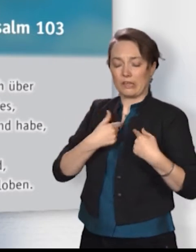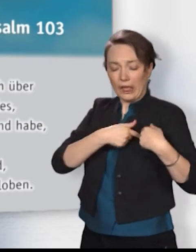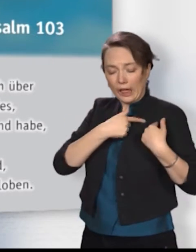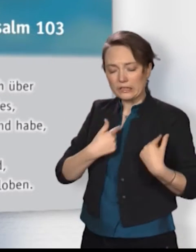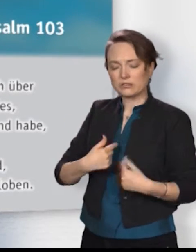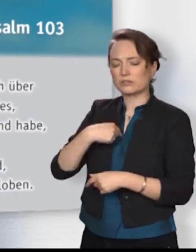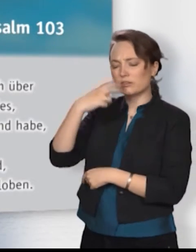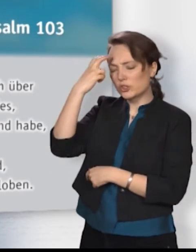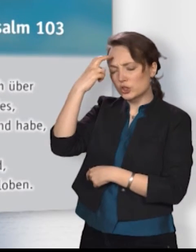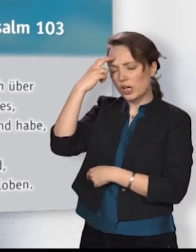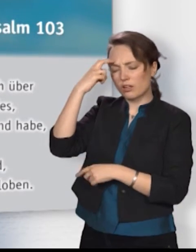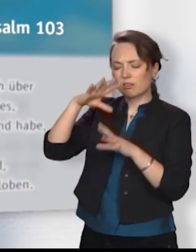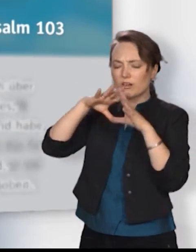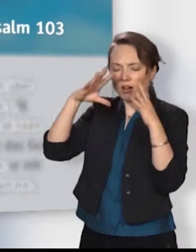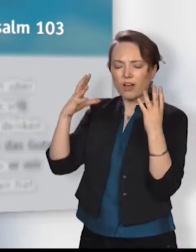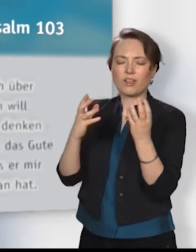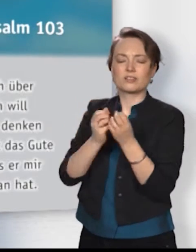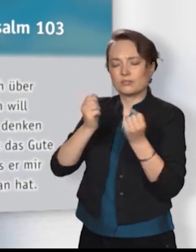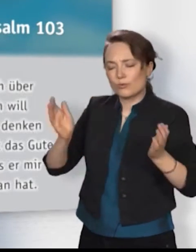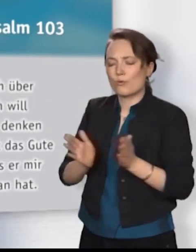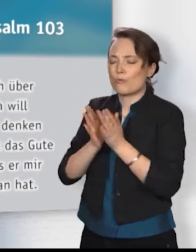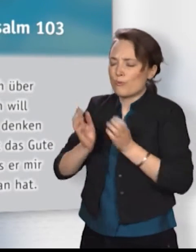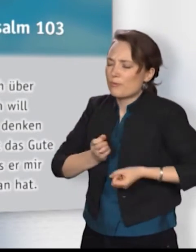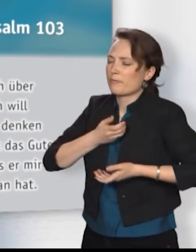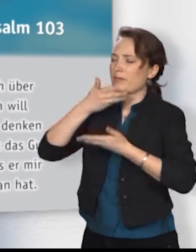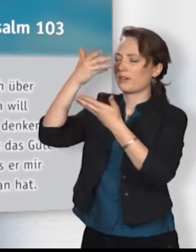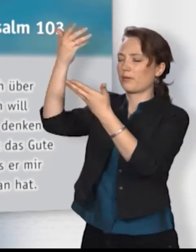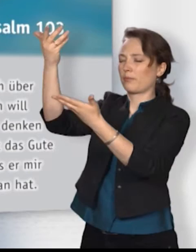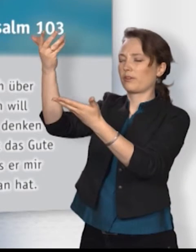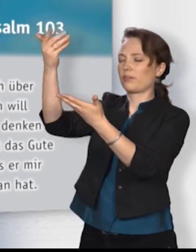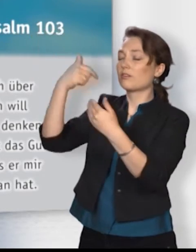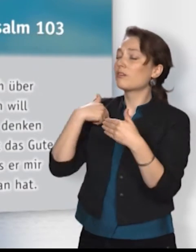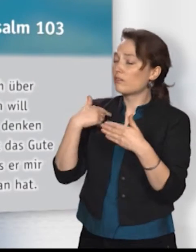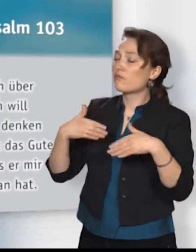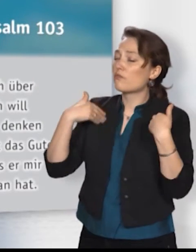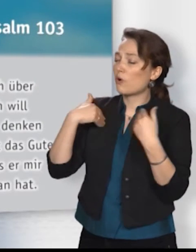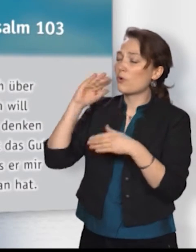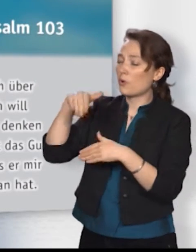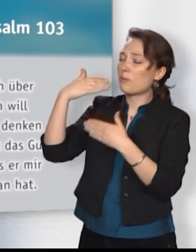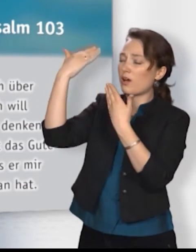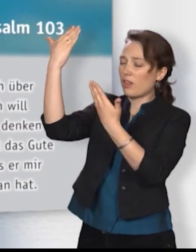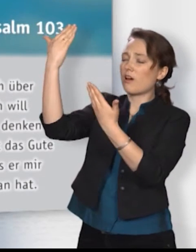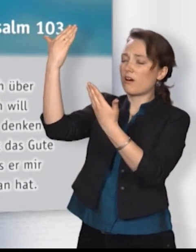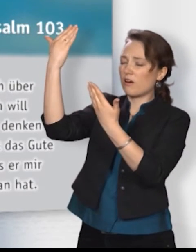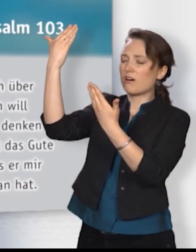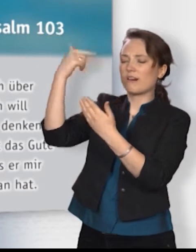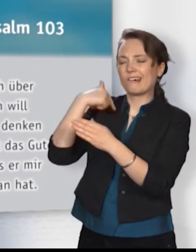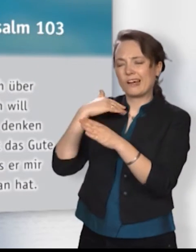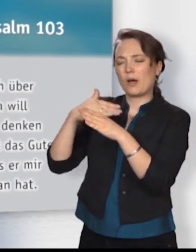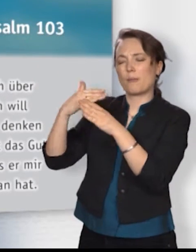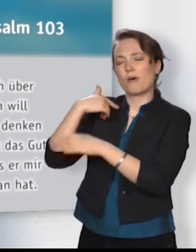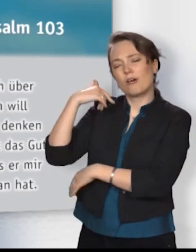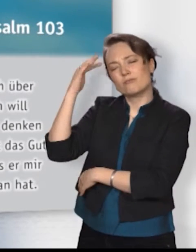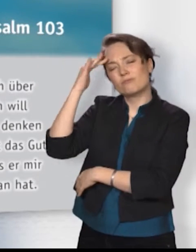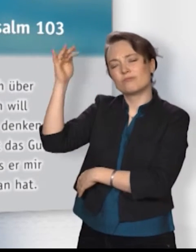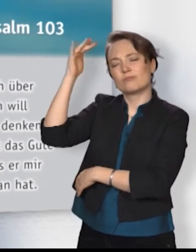Verstand, alles soll ihn loben. Ich freue mich über den Herrn, ich will immer an ihn denken und will